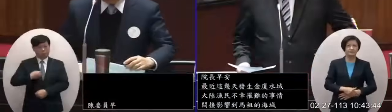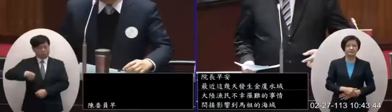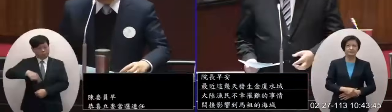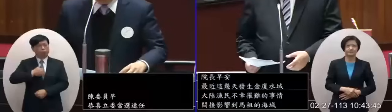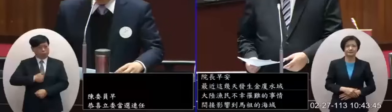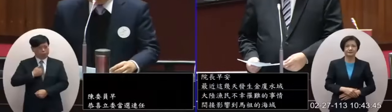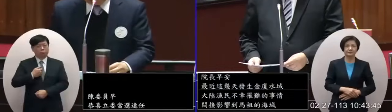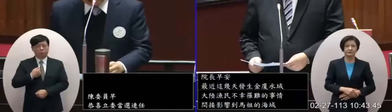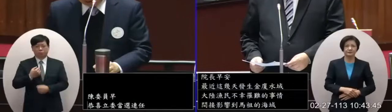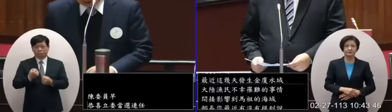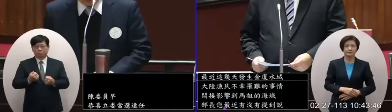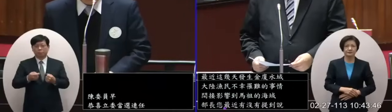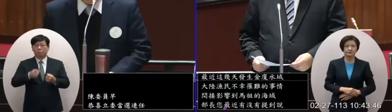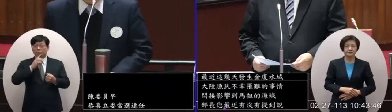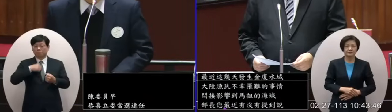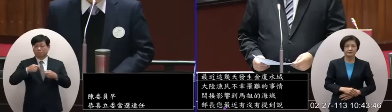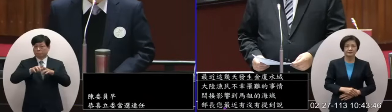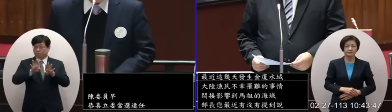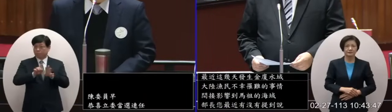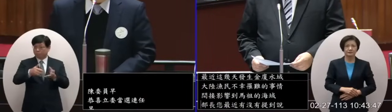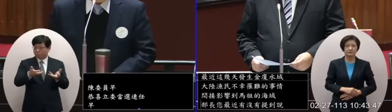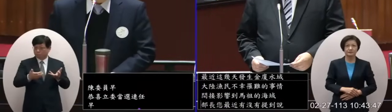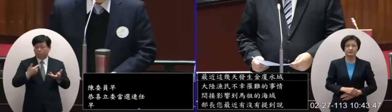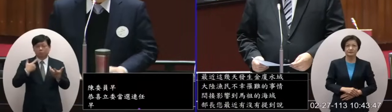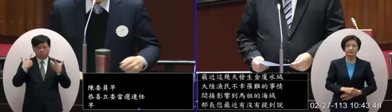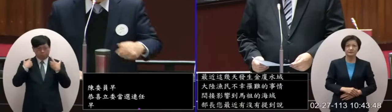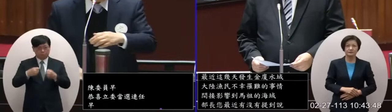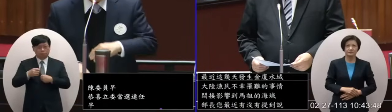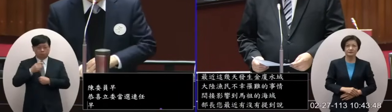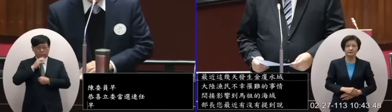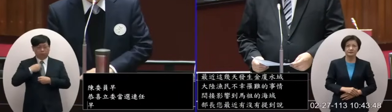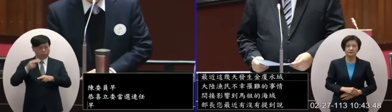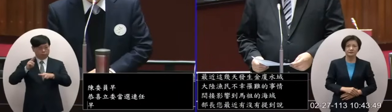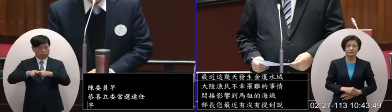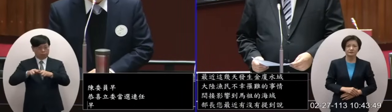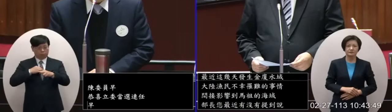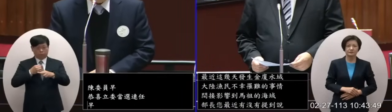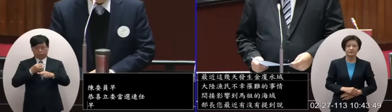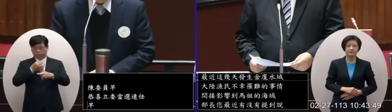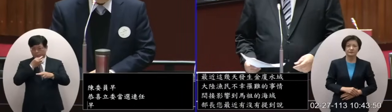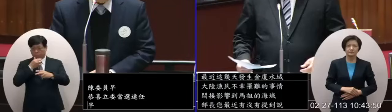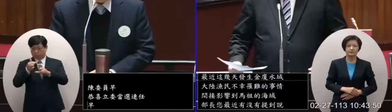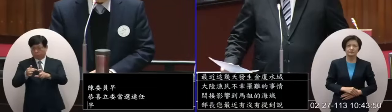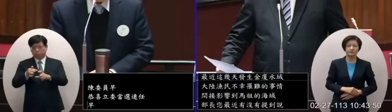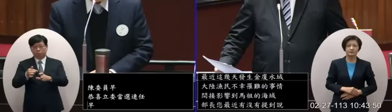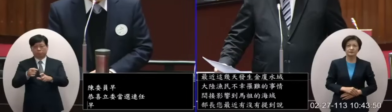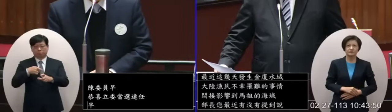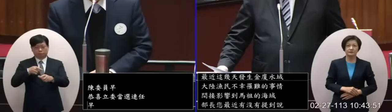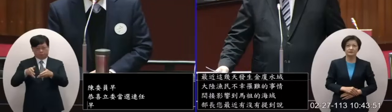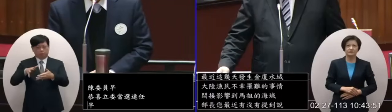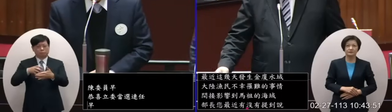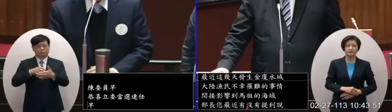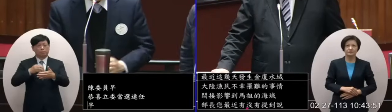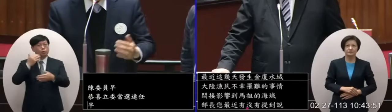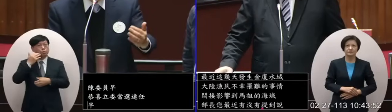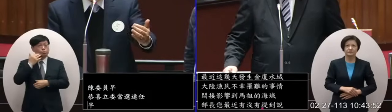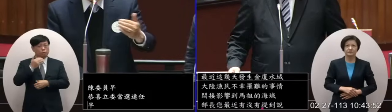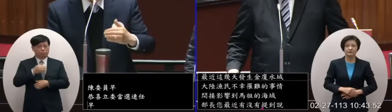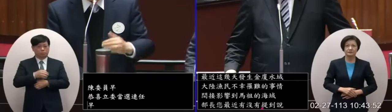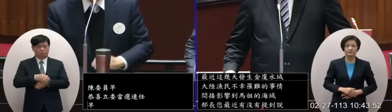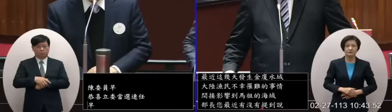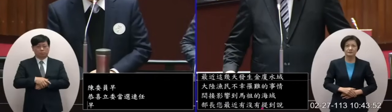确实在金门呢是有禁限这水域哈，那在这个当